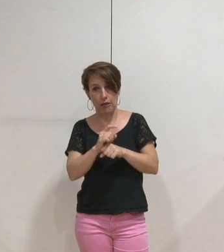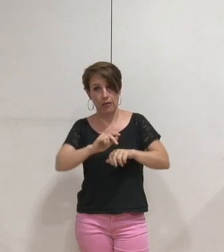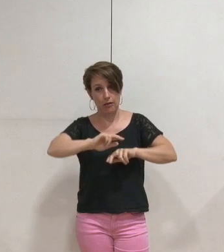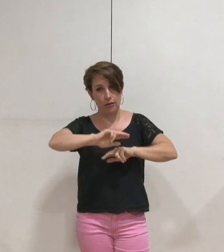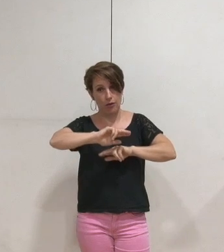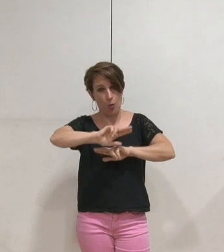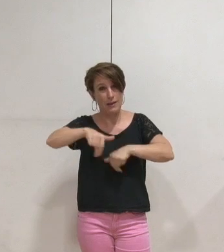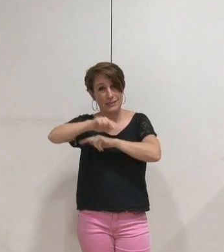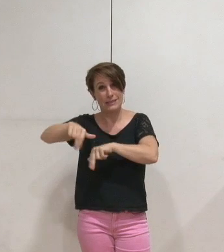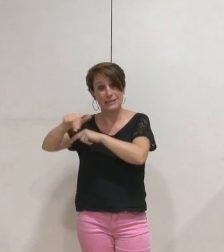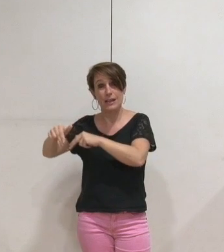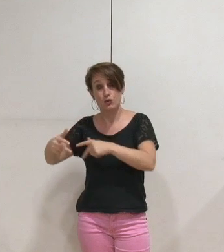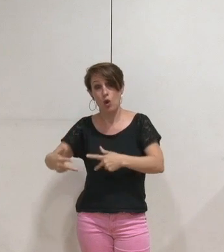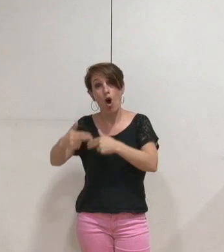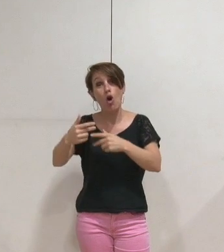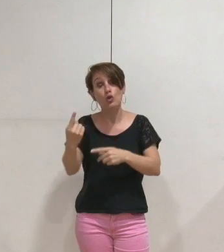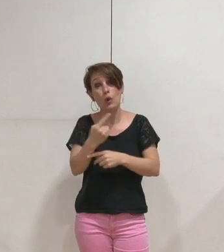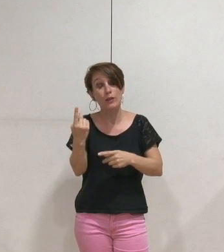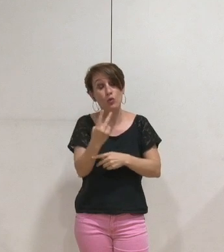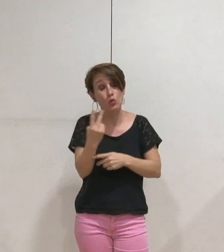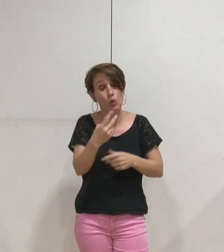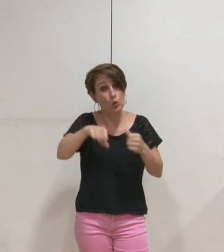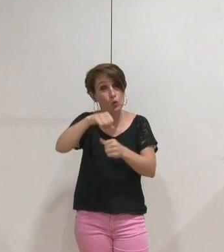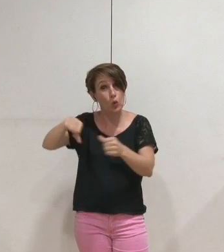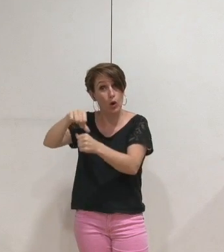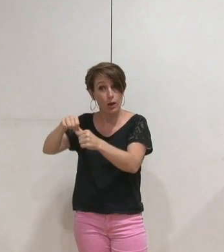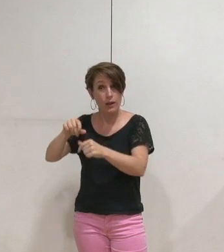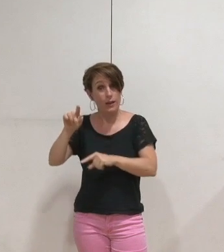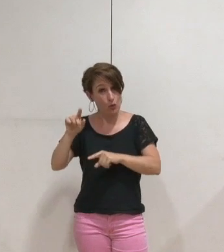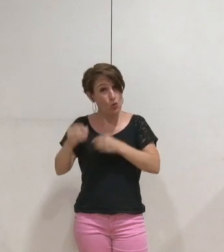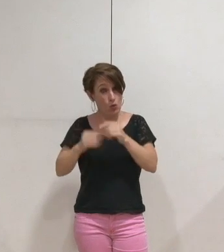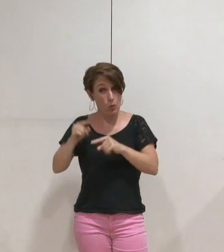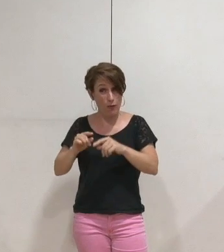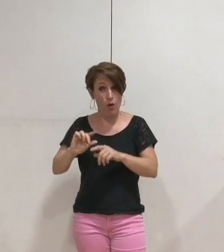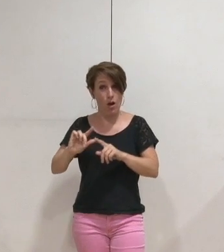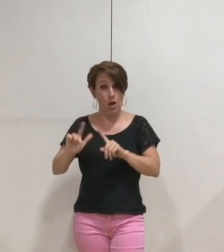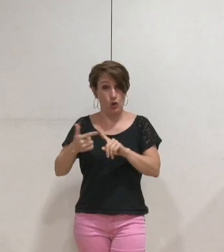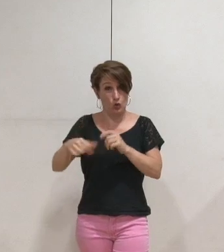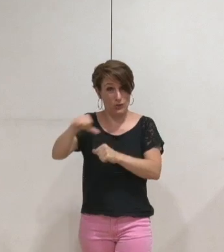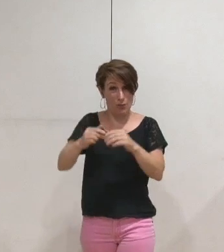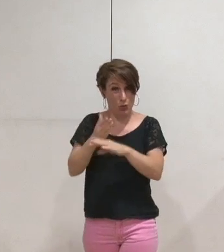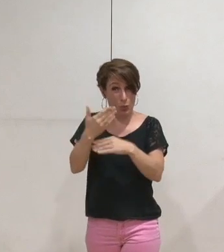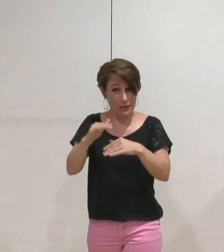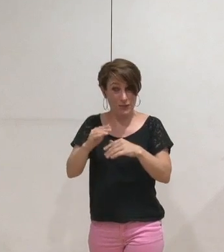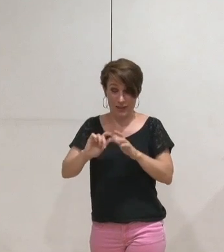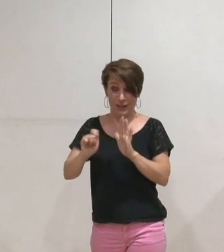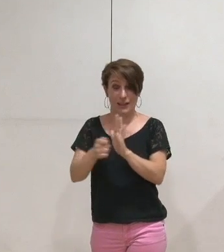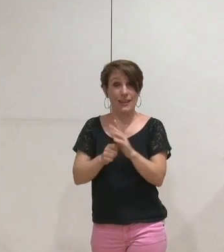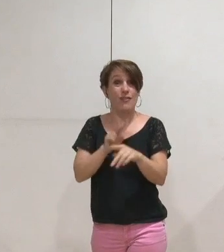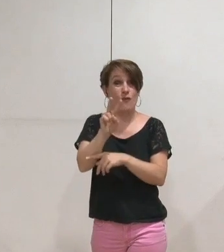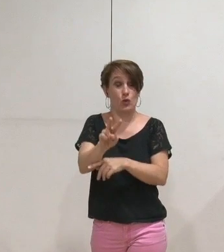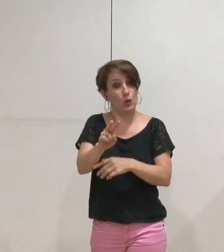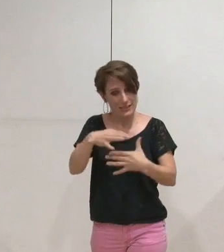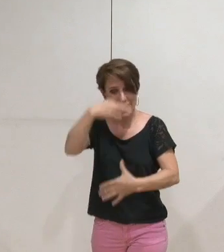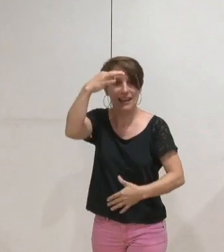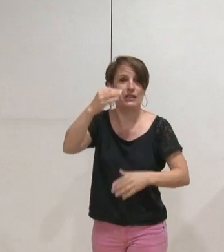municipale voire même pour certains entre le deuxème tour et notre élection officielle le vendredi qui a